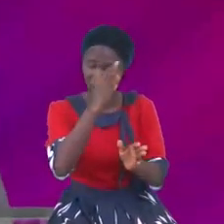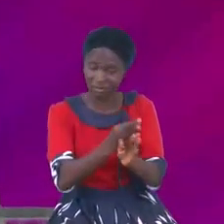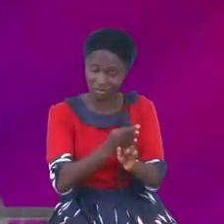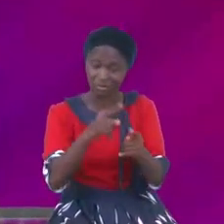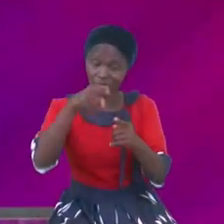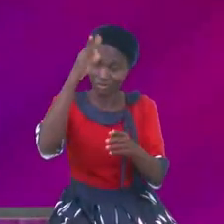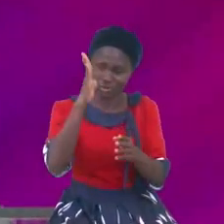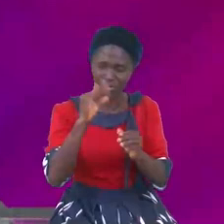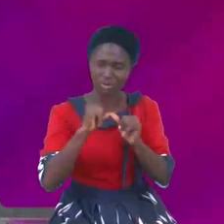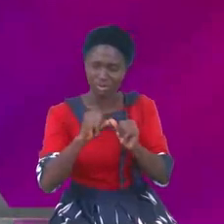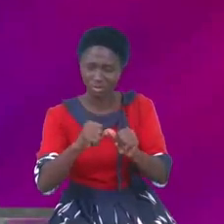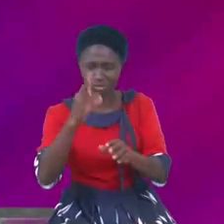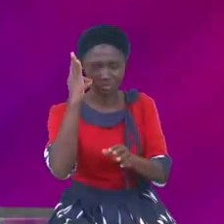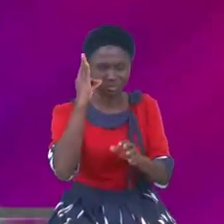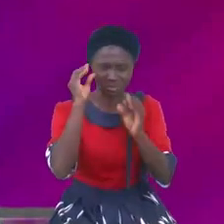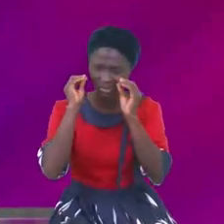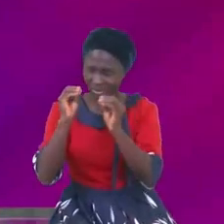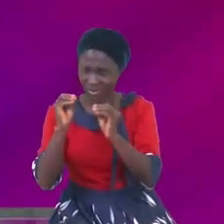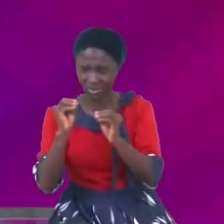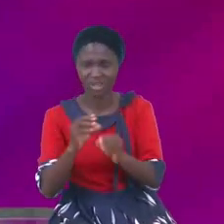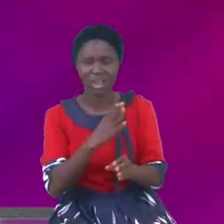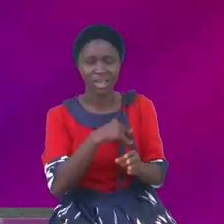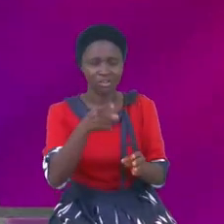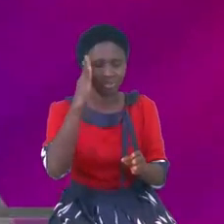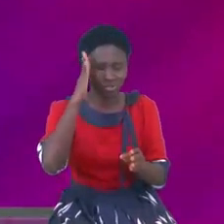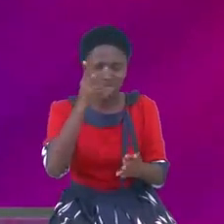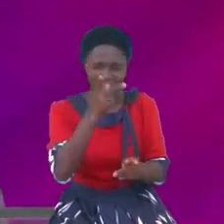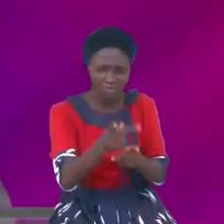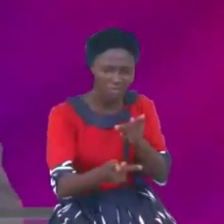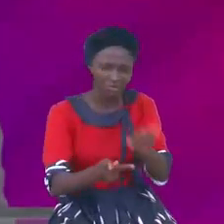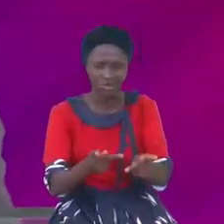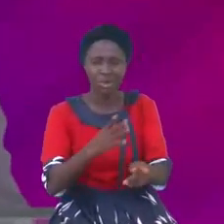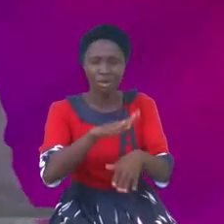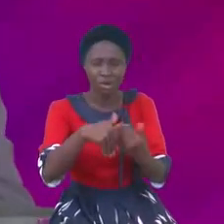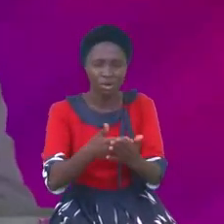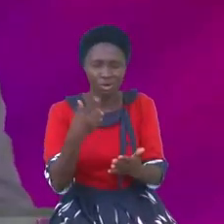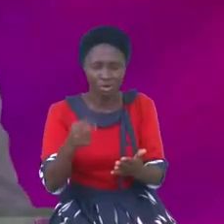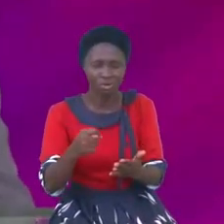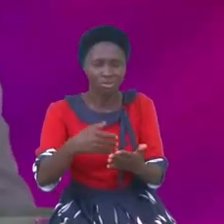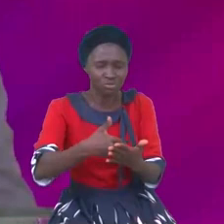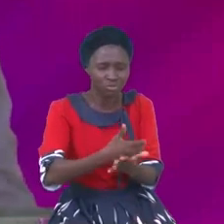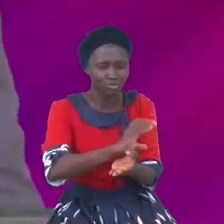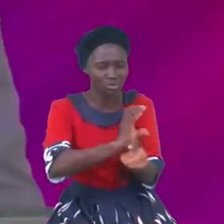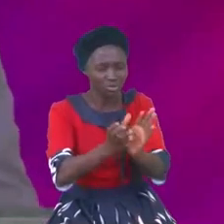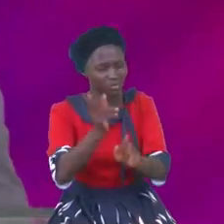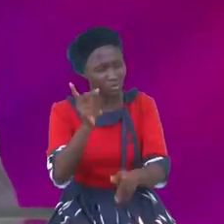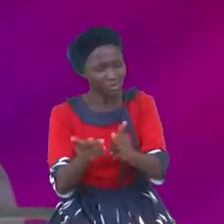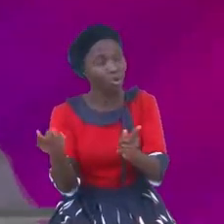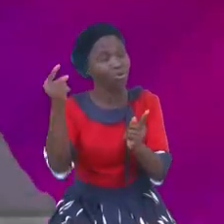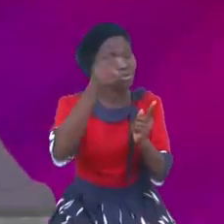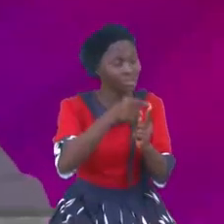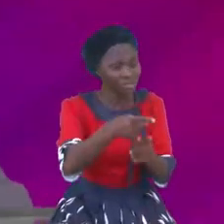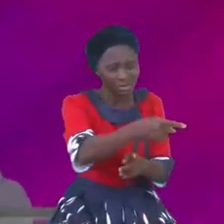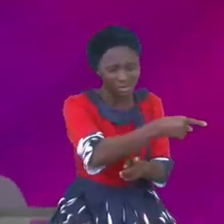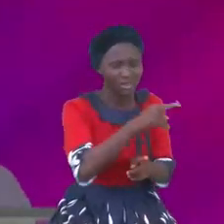tous les convertis de la croisade, jusqu'à ce qu'ils soient fermement, finalement préservés. Prie que le Seigneur t'aide